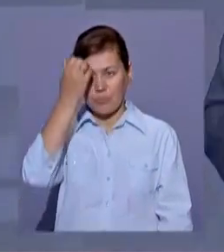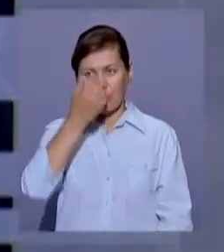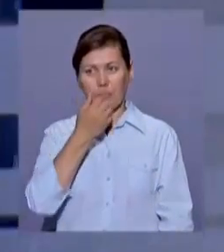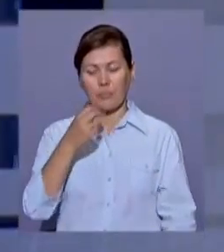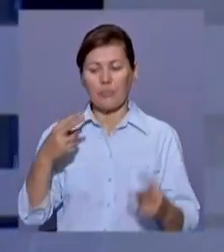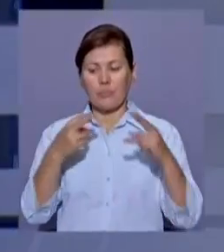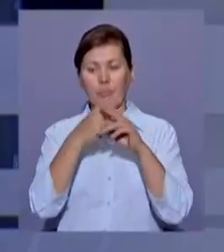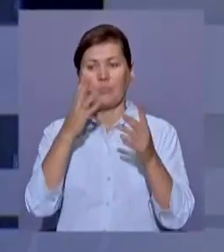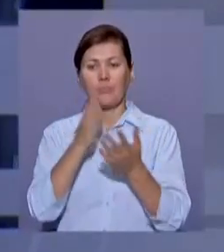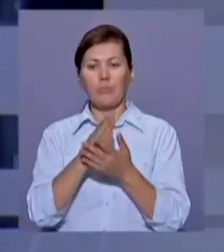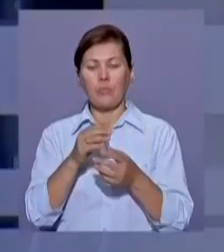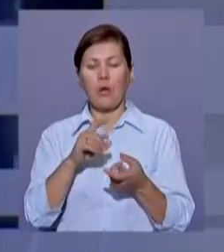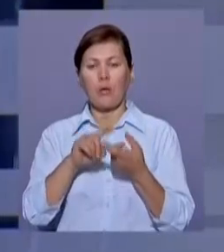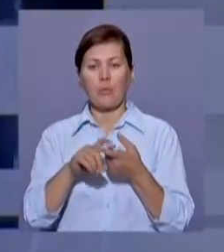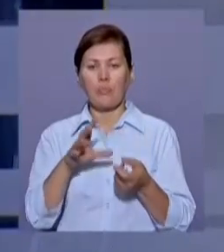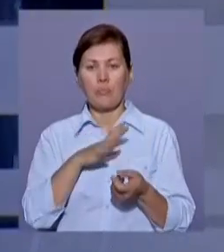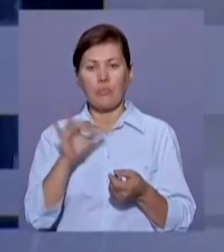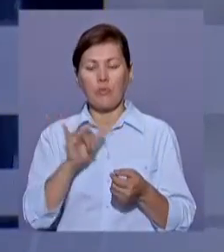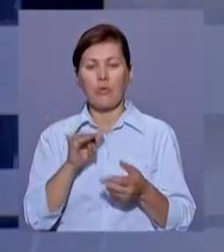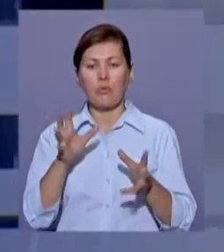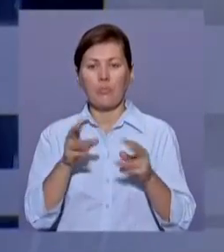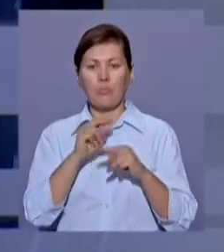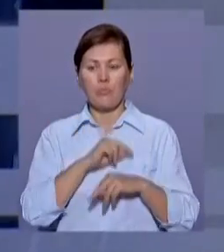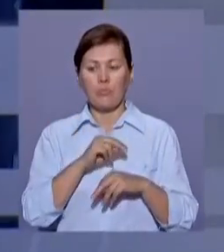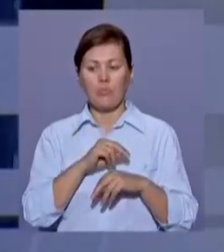рахмет. Астанадан тікелей байланысқа қосылған әріптесім Нұржан Сәдірбай болатын.